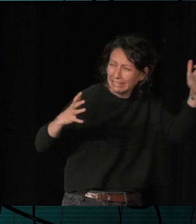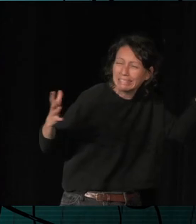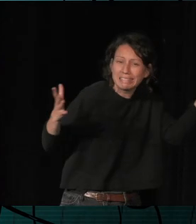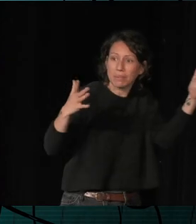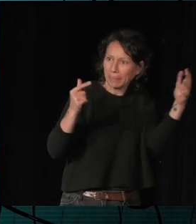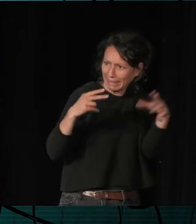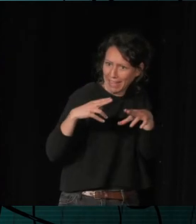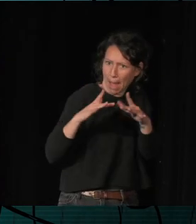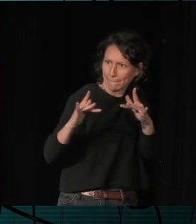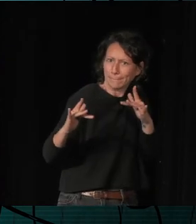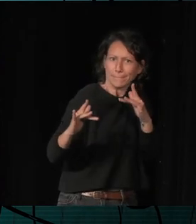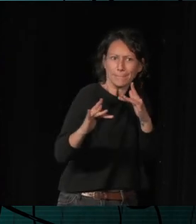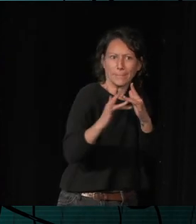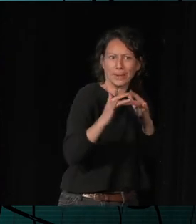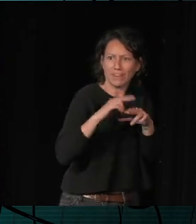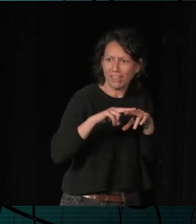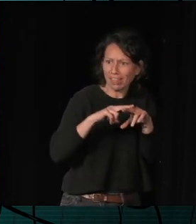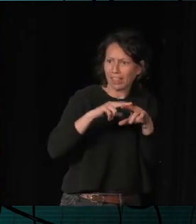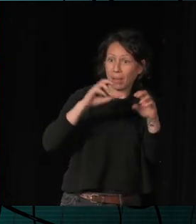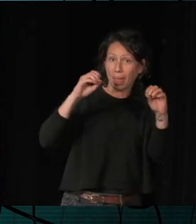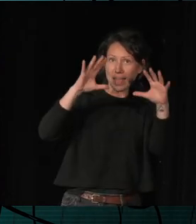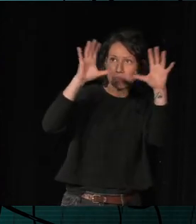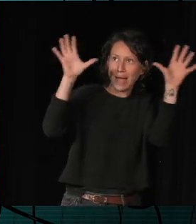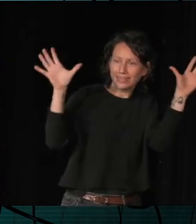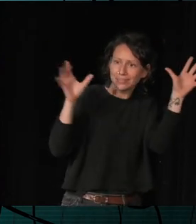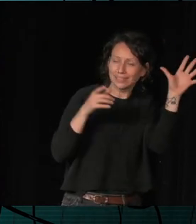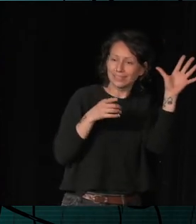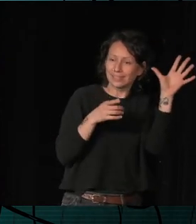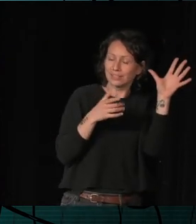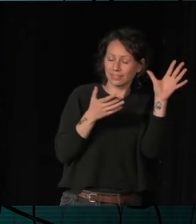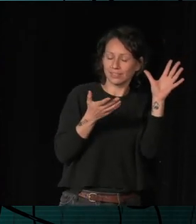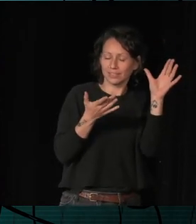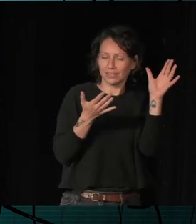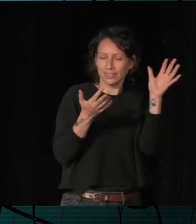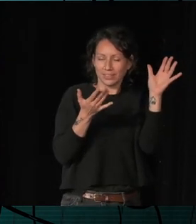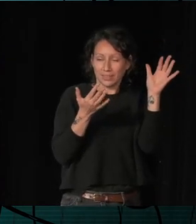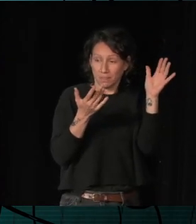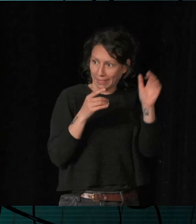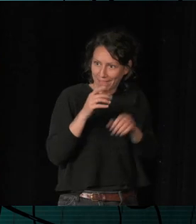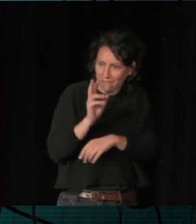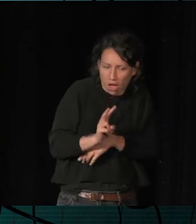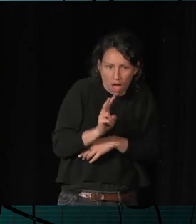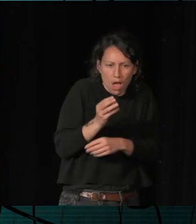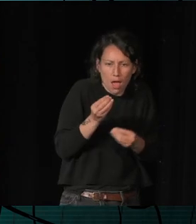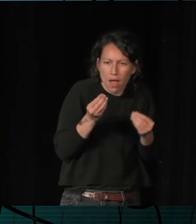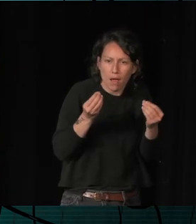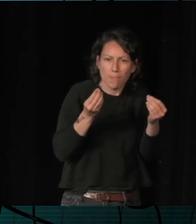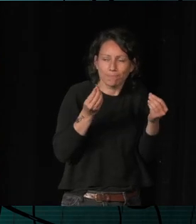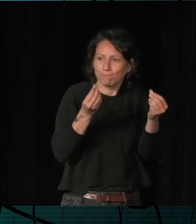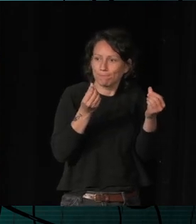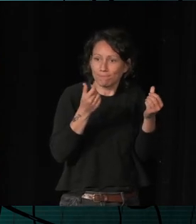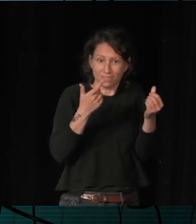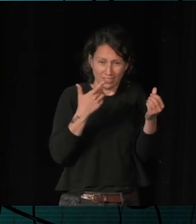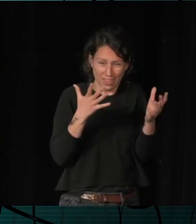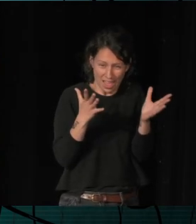l'espace, enfin, ouais, des espaces dans l'espace, ok Camille, ok, des espaces vraiment vides. C'est presque aussi terrifiant